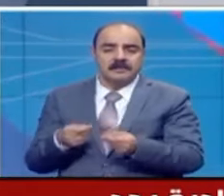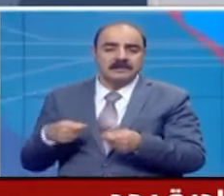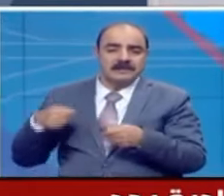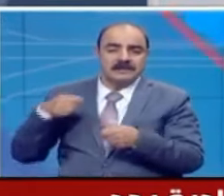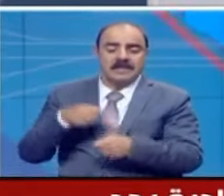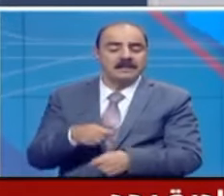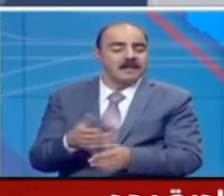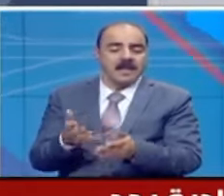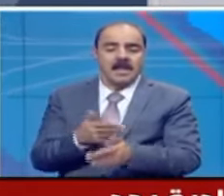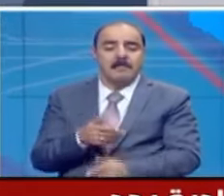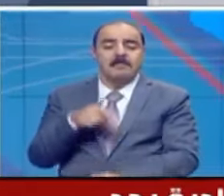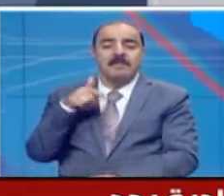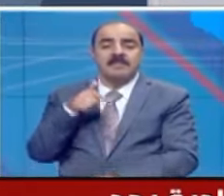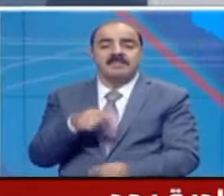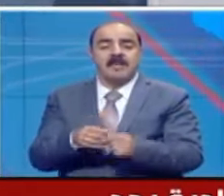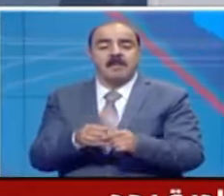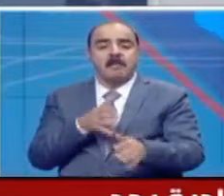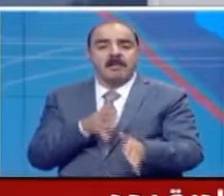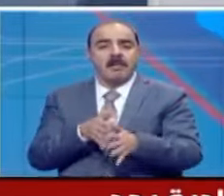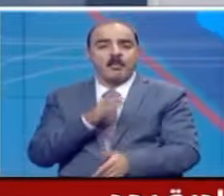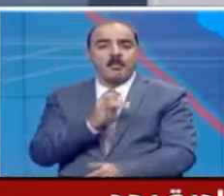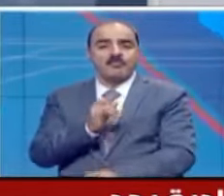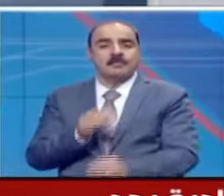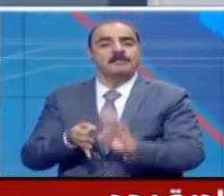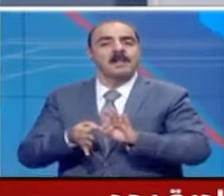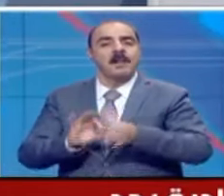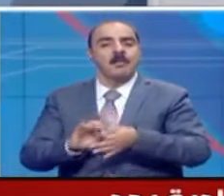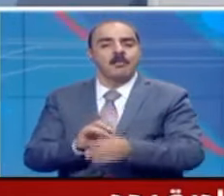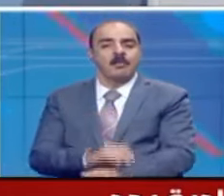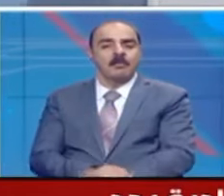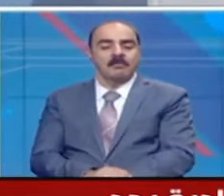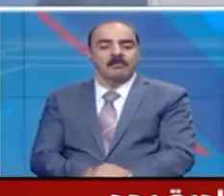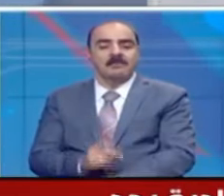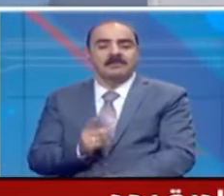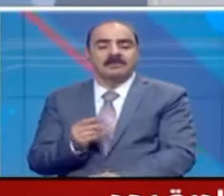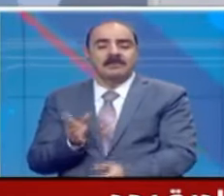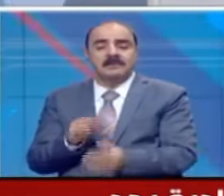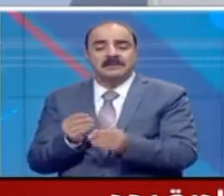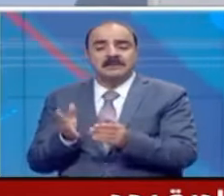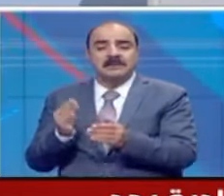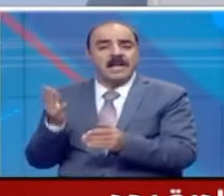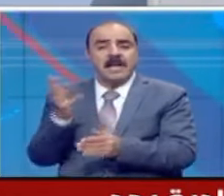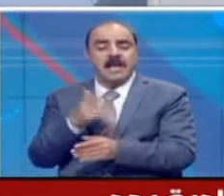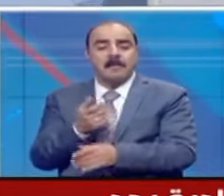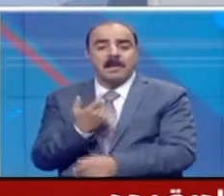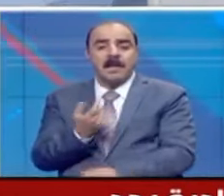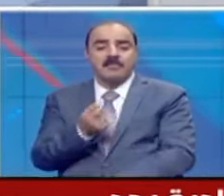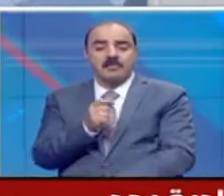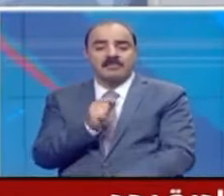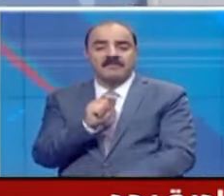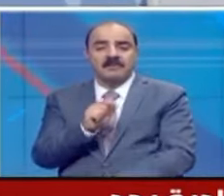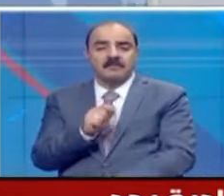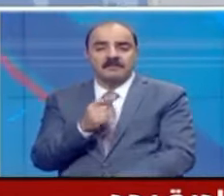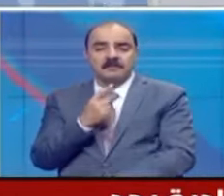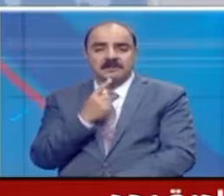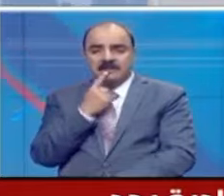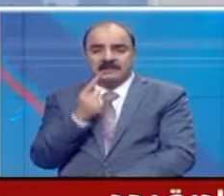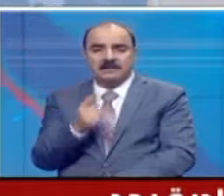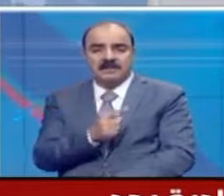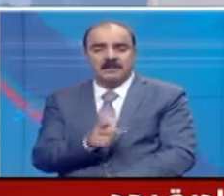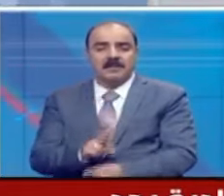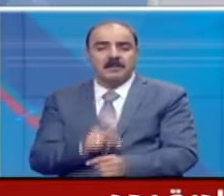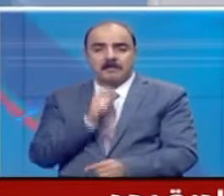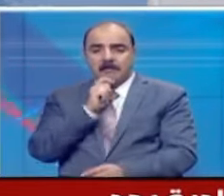وكرامة بتكلفة إجمالية حوالي 5.5 مليار جنيه، لتصبح زيادة خلال عام